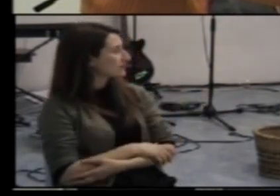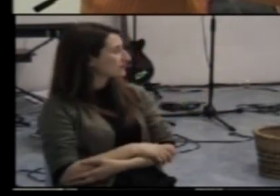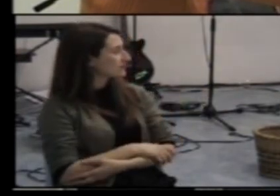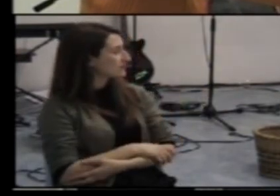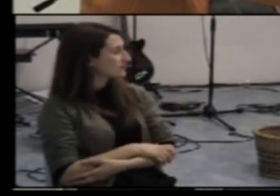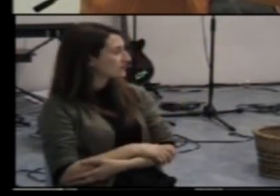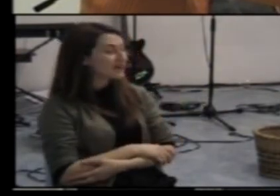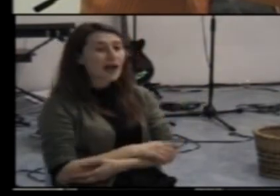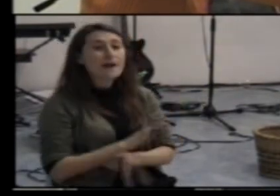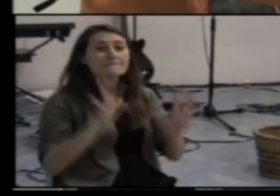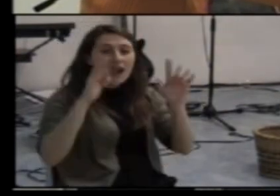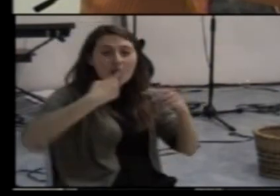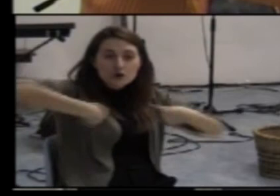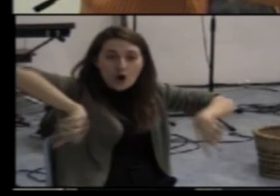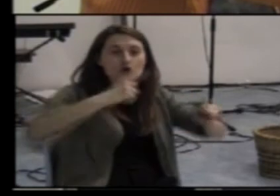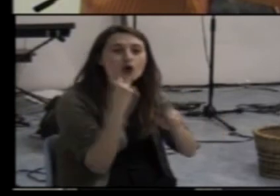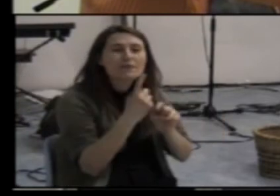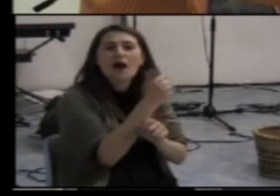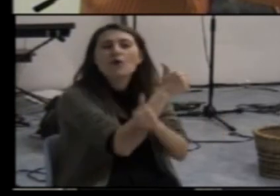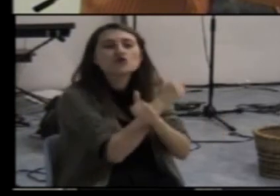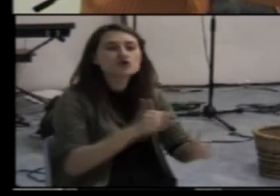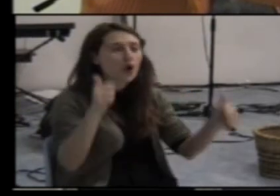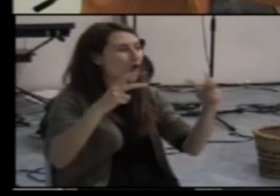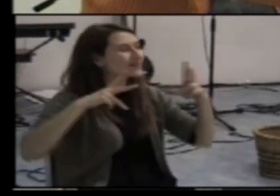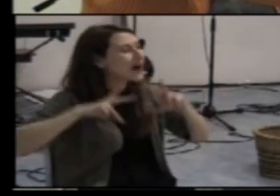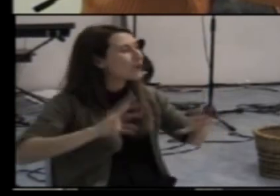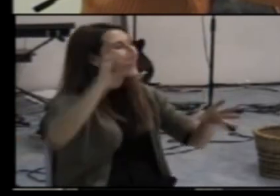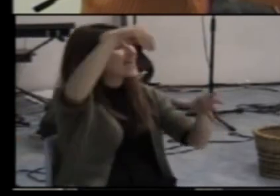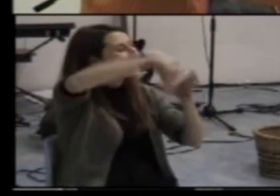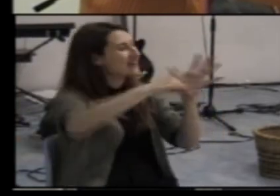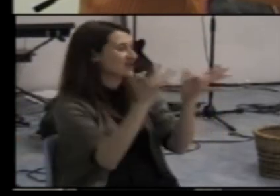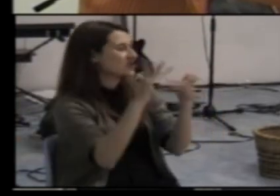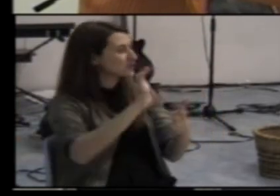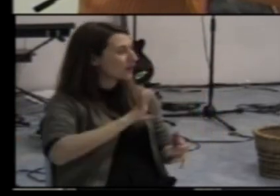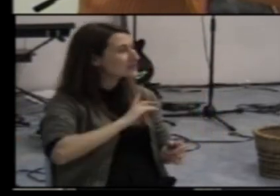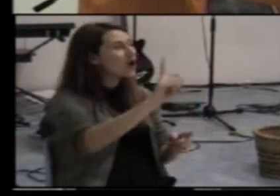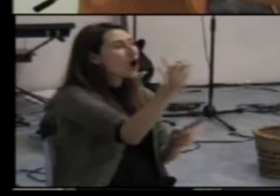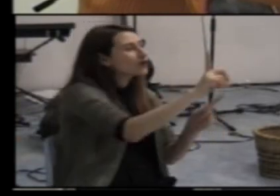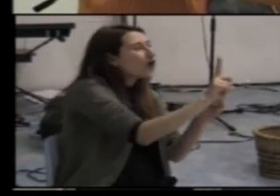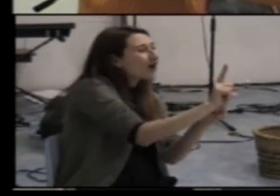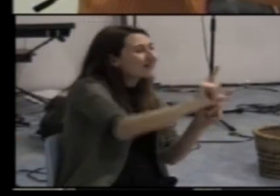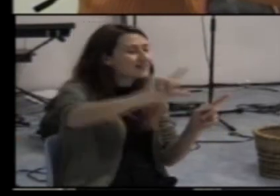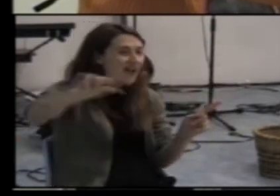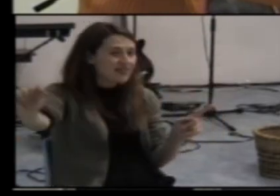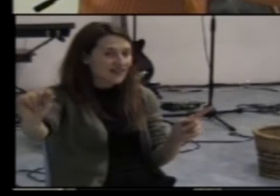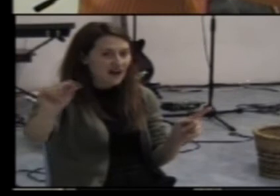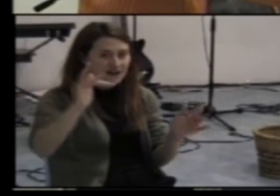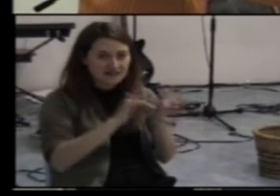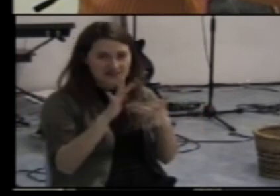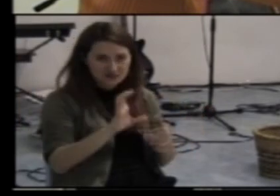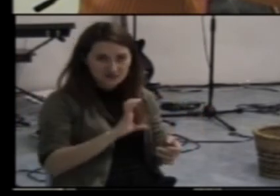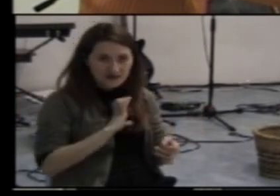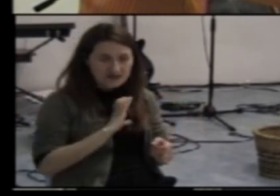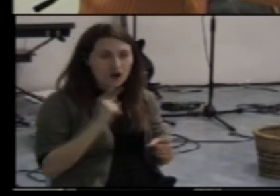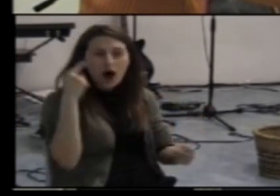Ma io devo restare in Cristo. Sapete, c'è una sola cosa che può privarmi delle benedizioni